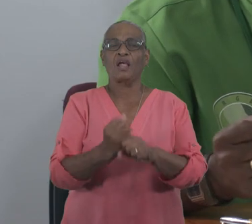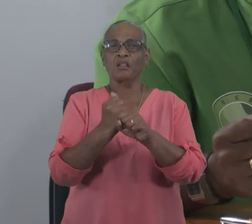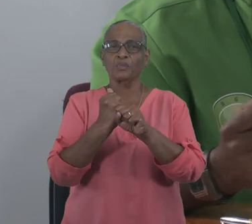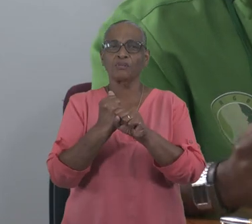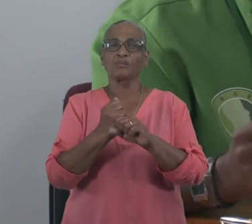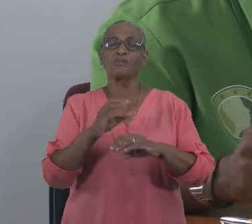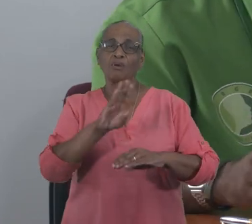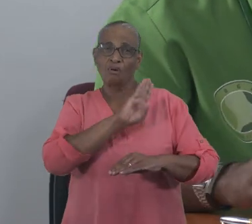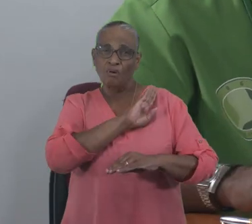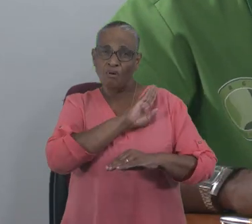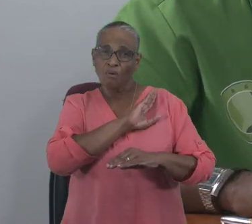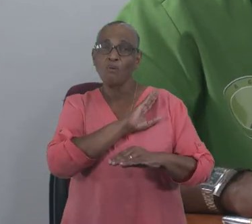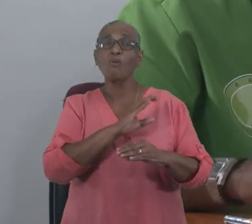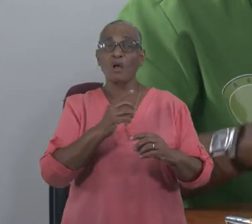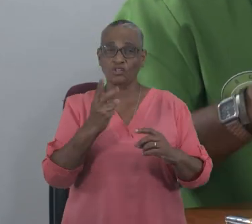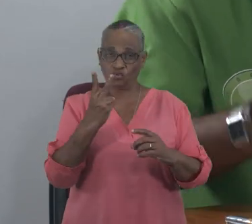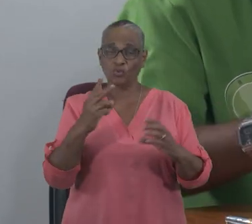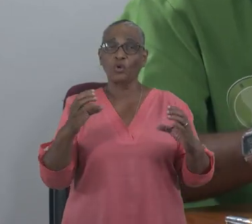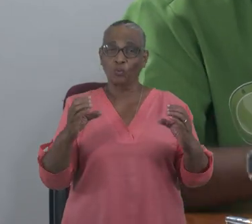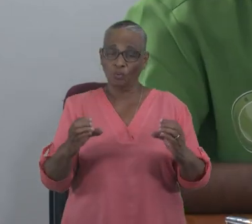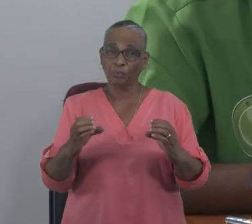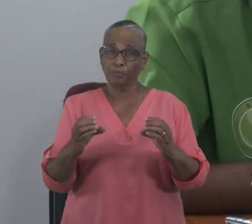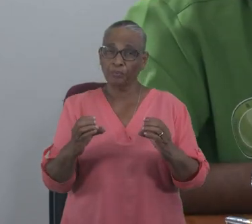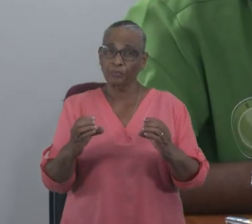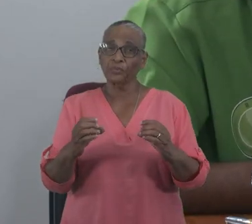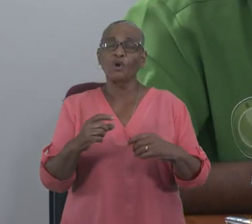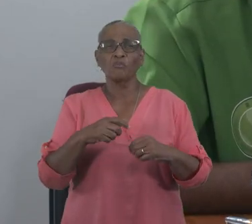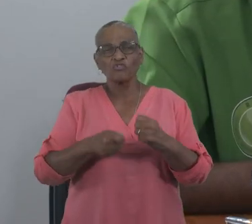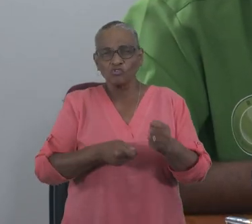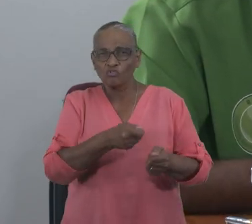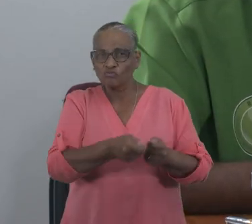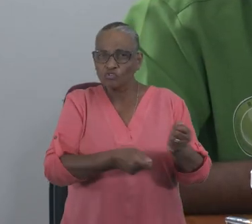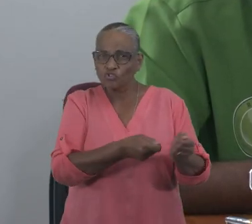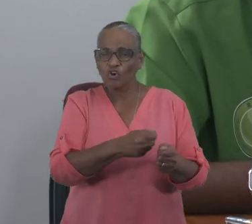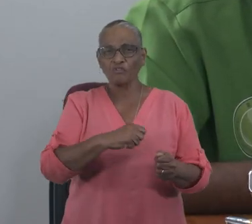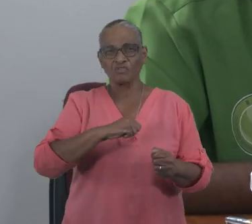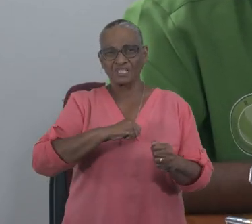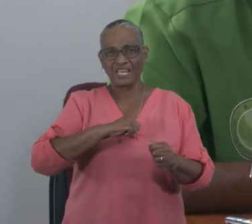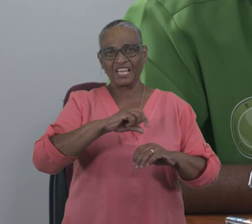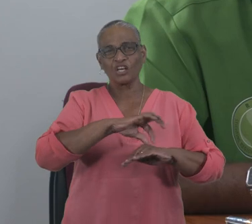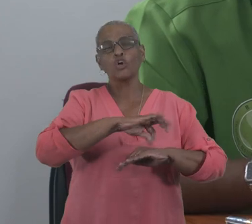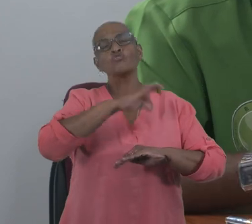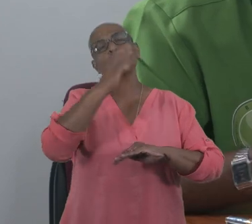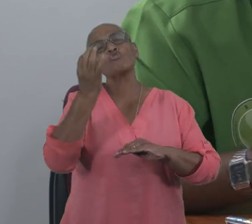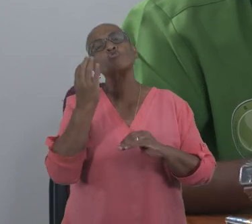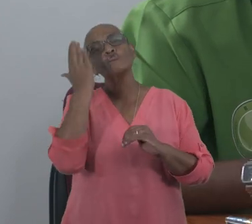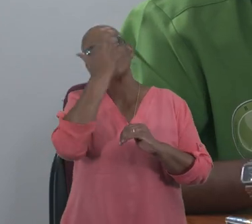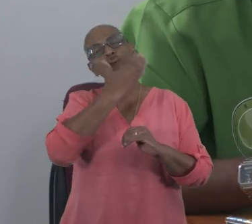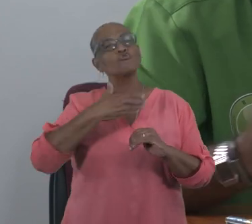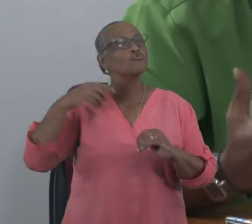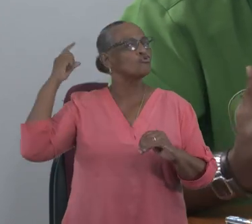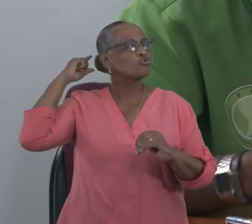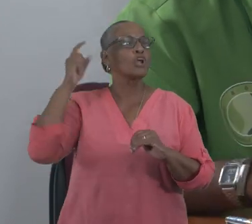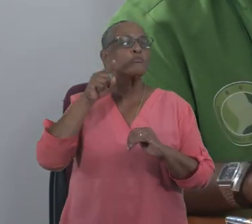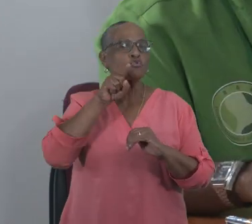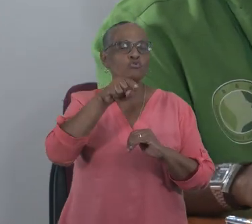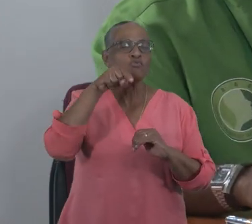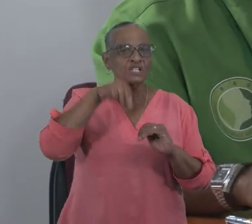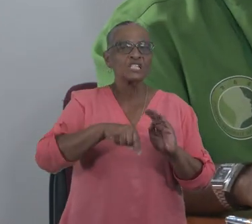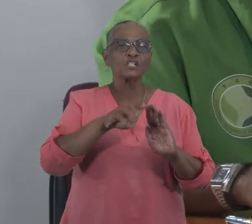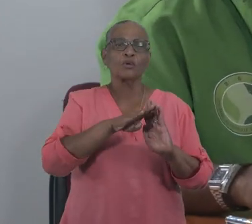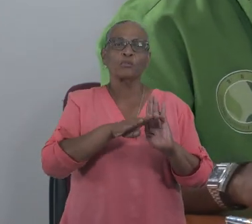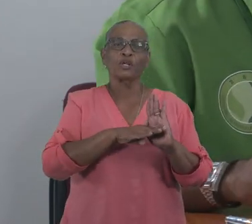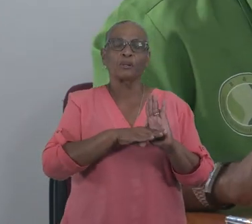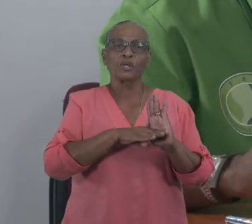usrevi. Verder, u kan delik partner toe voor zorgen voor een gezond Suriname. Dat is het doel van